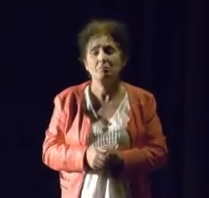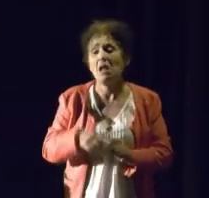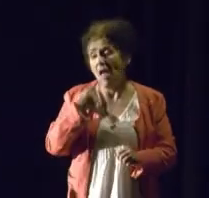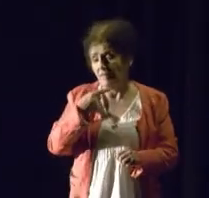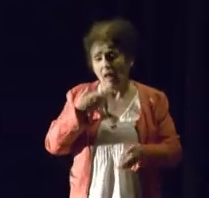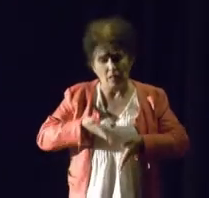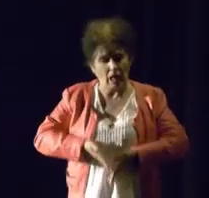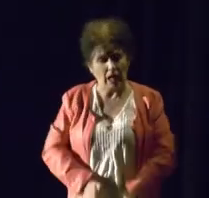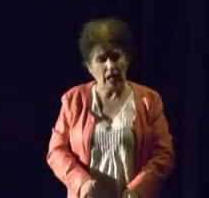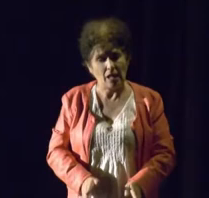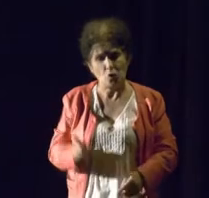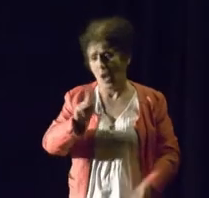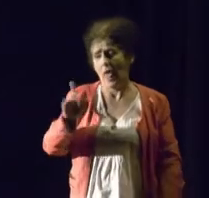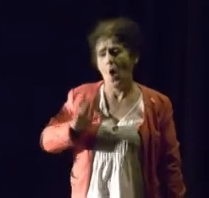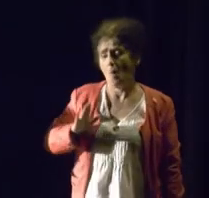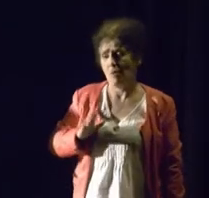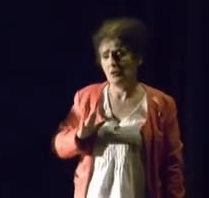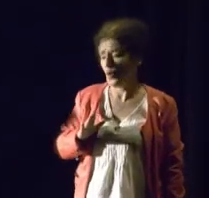Викаат, раѓањето не е опасно.